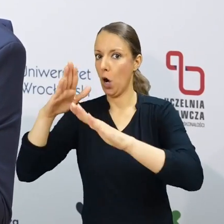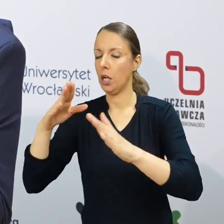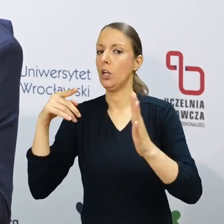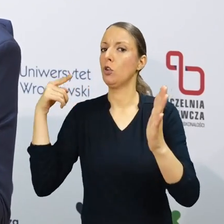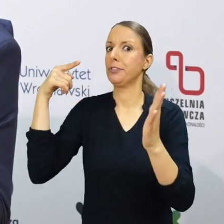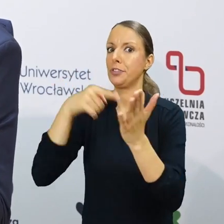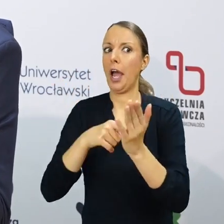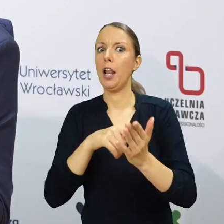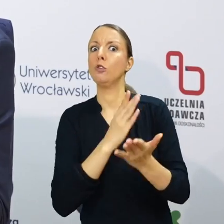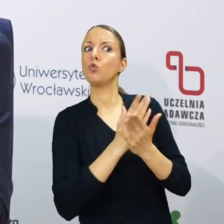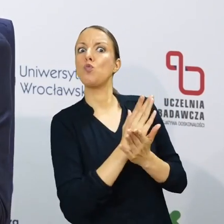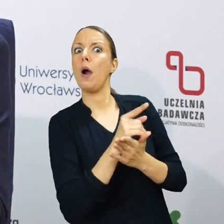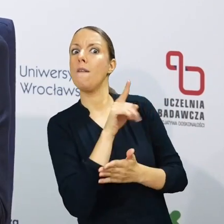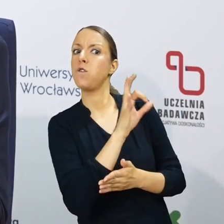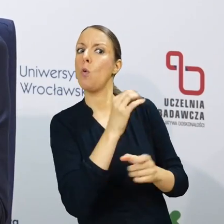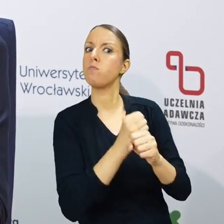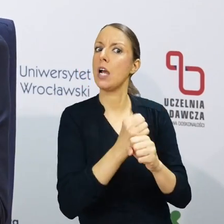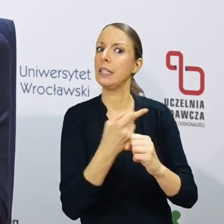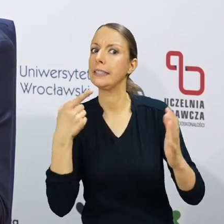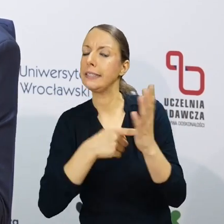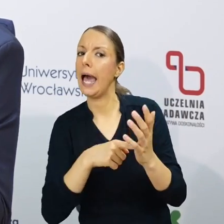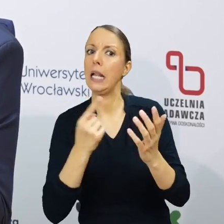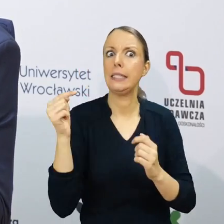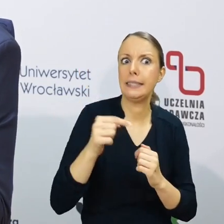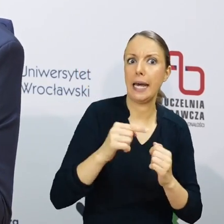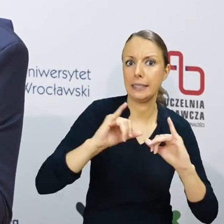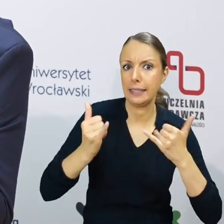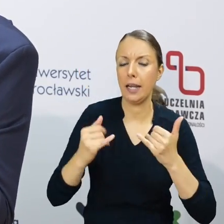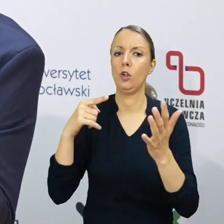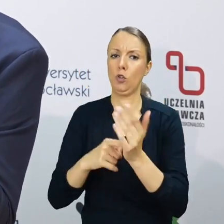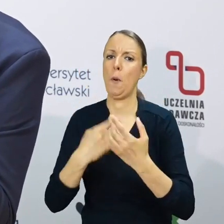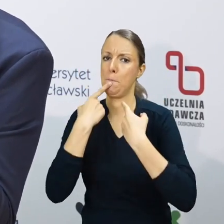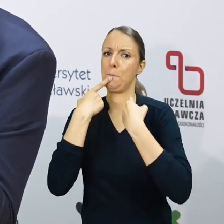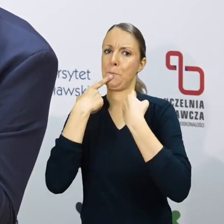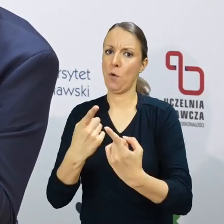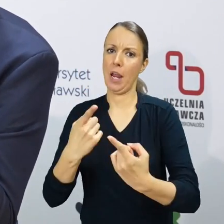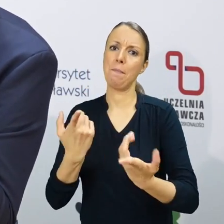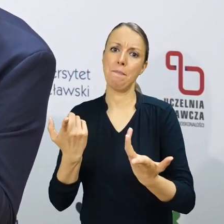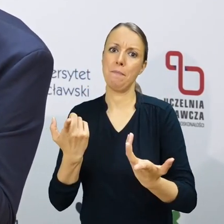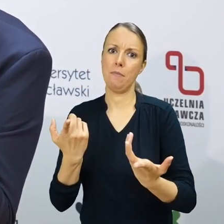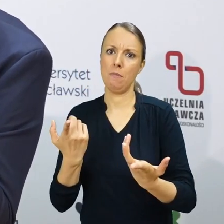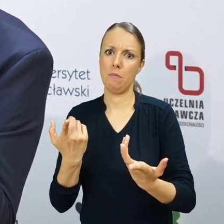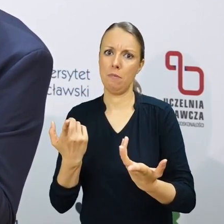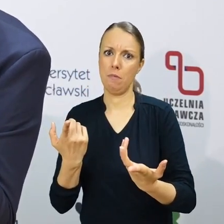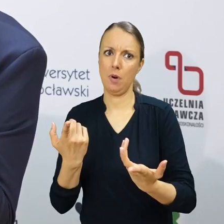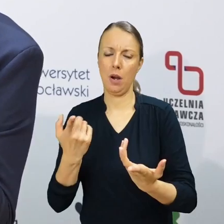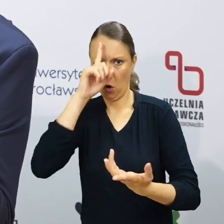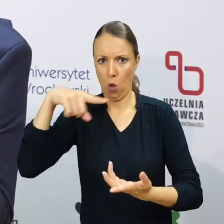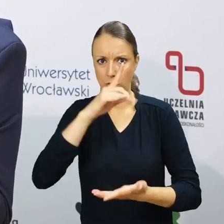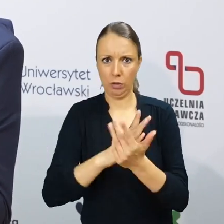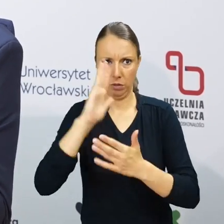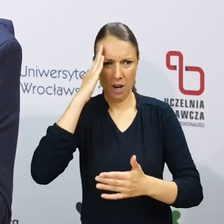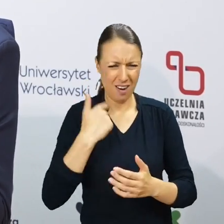zainteresowań służby. Ja nie jestem w stanie sobie wyobrazić sytuacji, w której ujawnienie informacji o tym, że służba pobrała milion billingów,